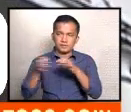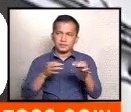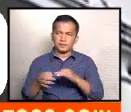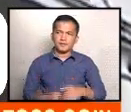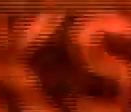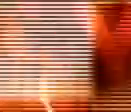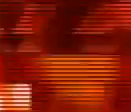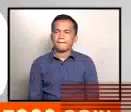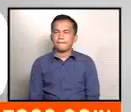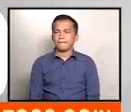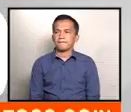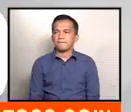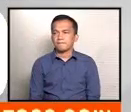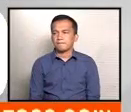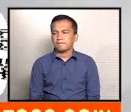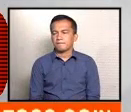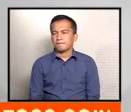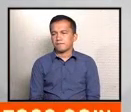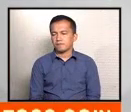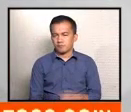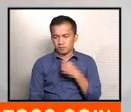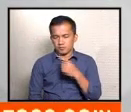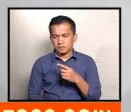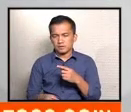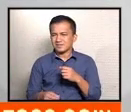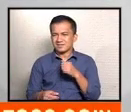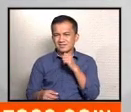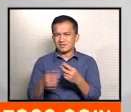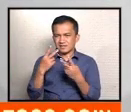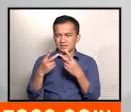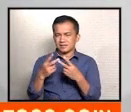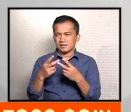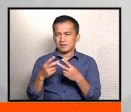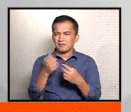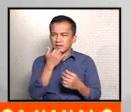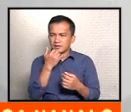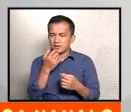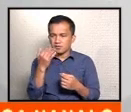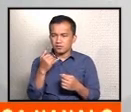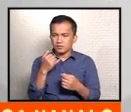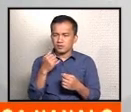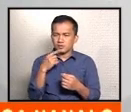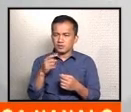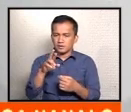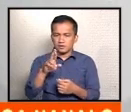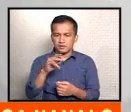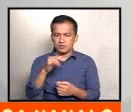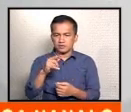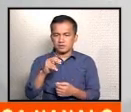magpaliwanag. I don't think that is inappropriate dahil ang pinuntak lang yun para recomputation para